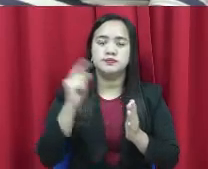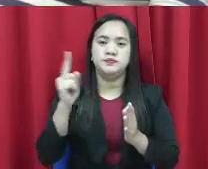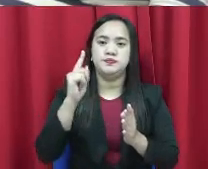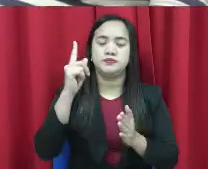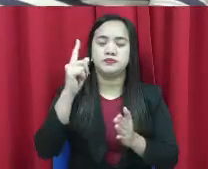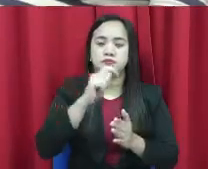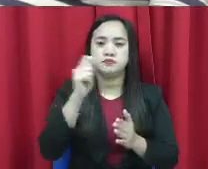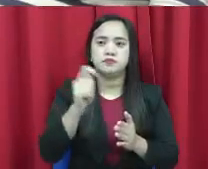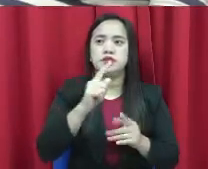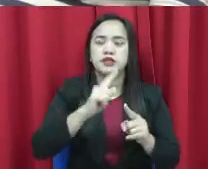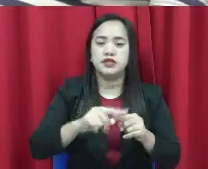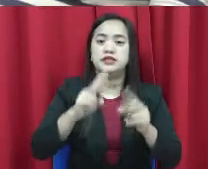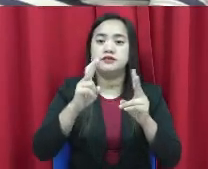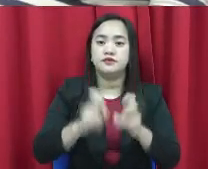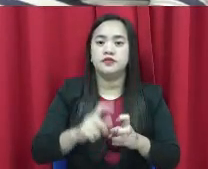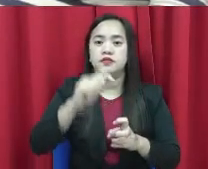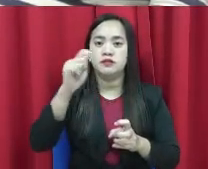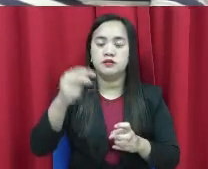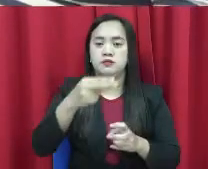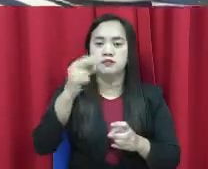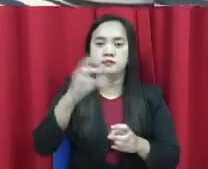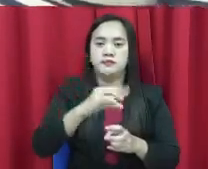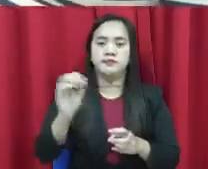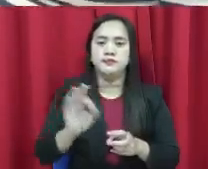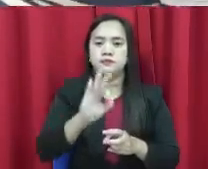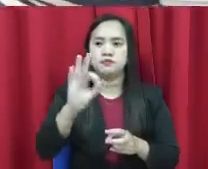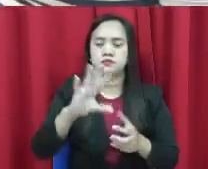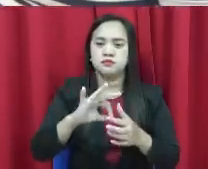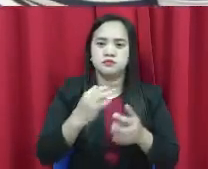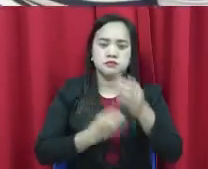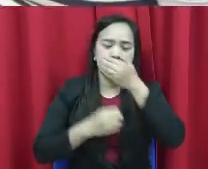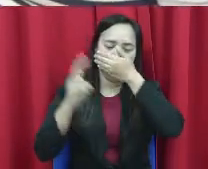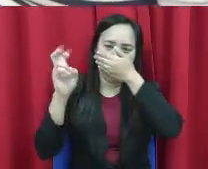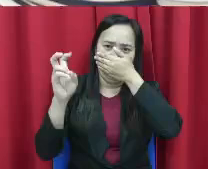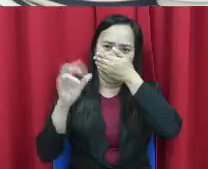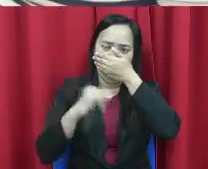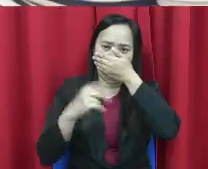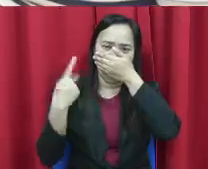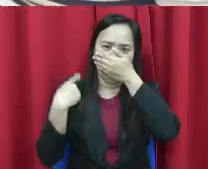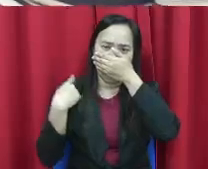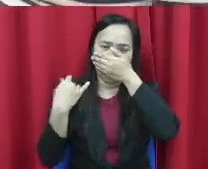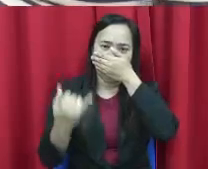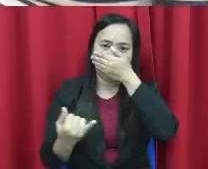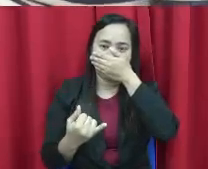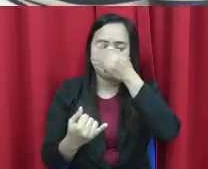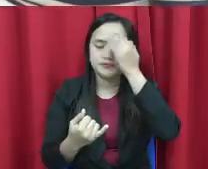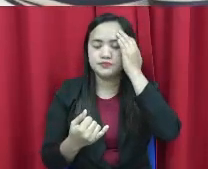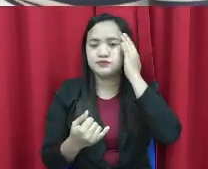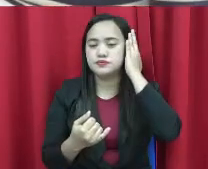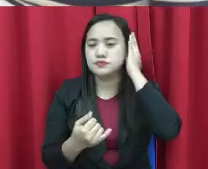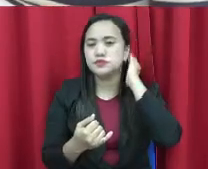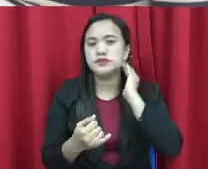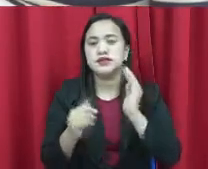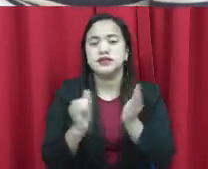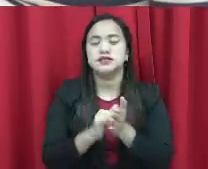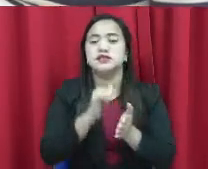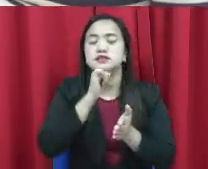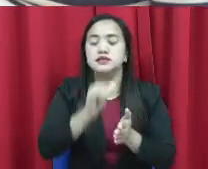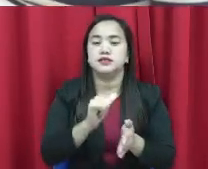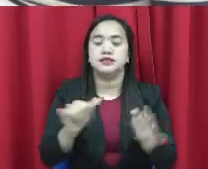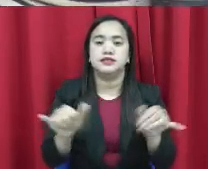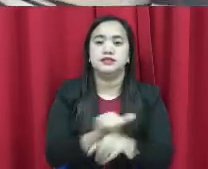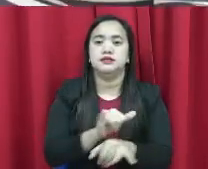maging Thursday at Friday ng mga episode po natin na ito po ay hindi basta-basta at